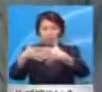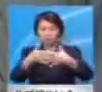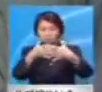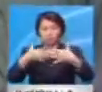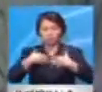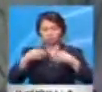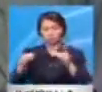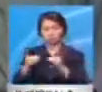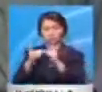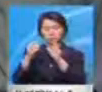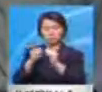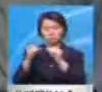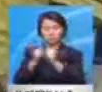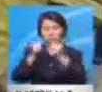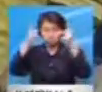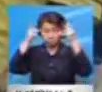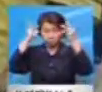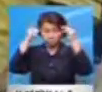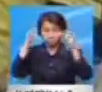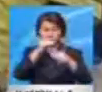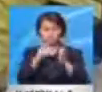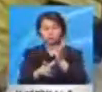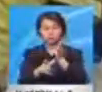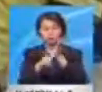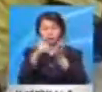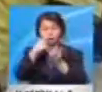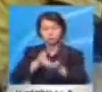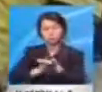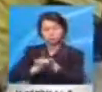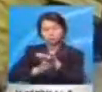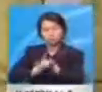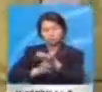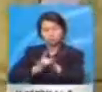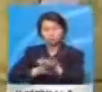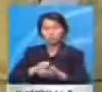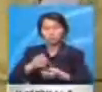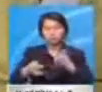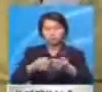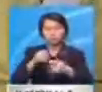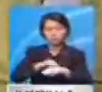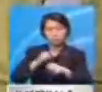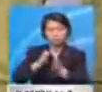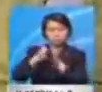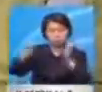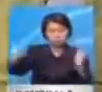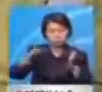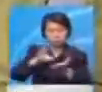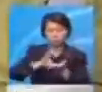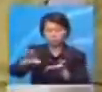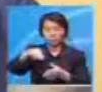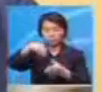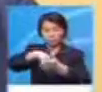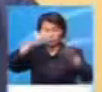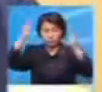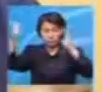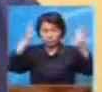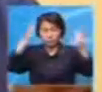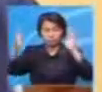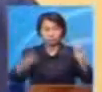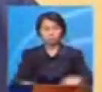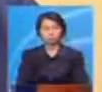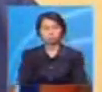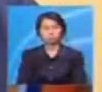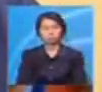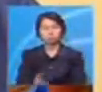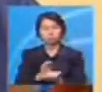mengadakan pertemuan dengan Perdana Menteri dan timbalannya untuk berbincang mengenai prospek jangka panjang pelaburan di negara ini pelabur dia bukan untuk